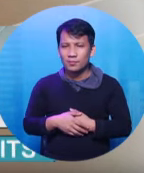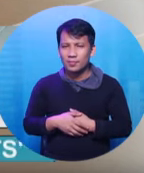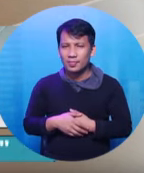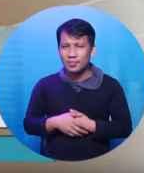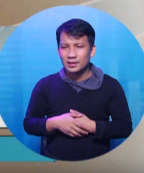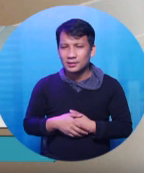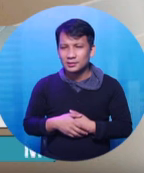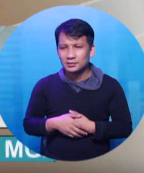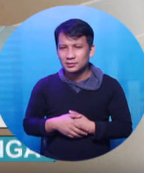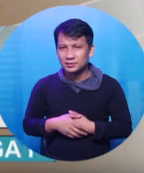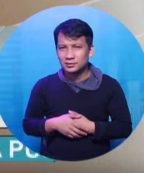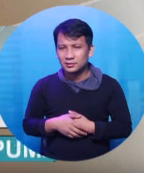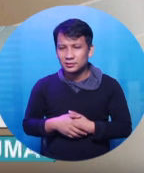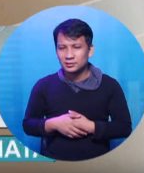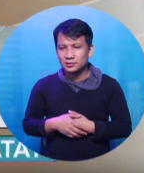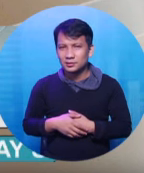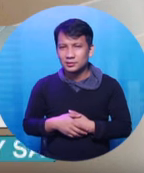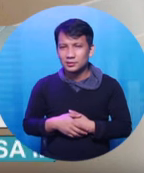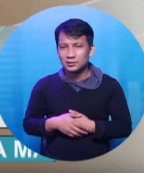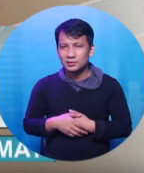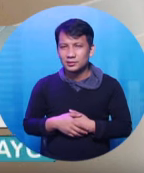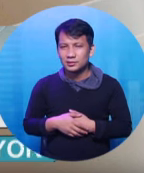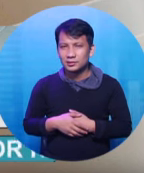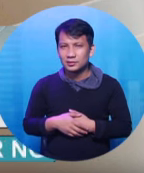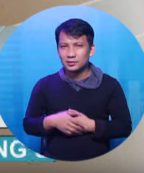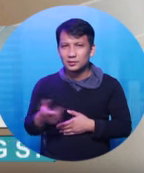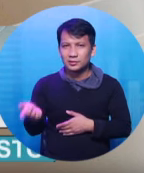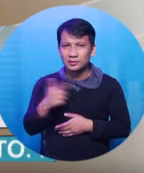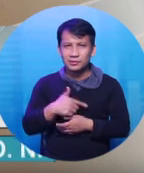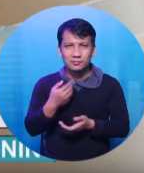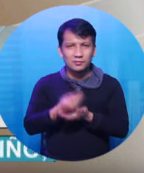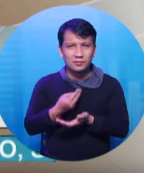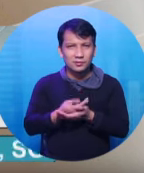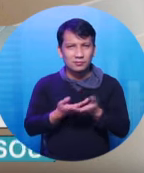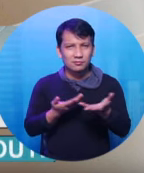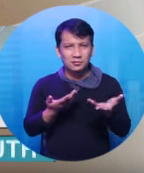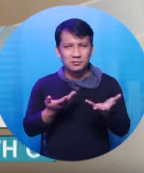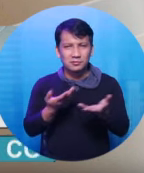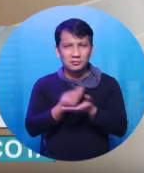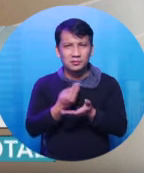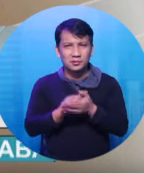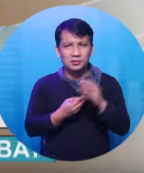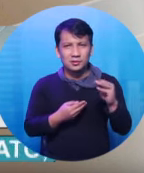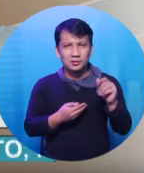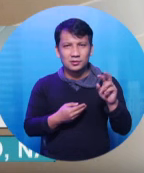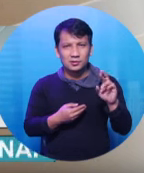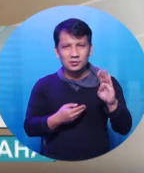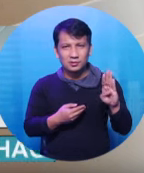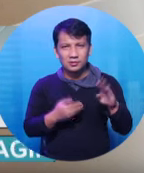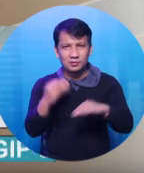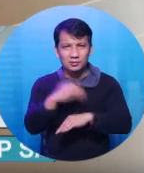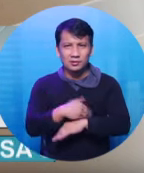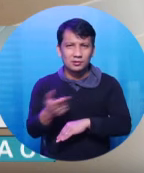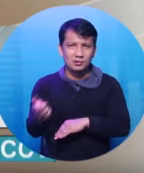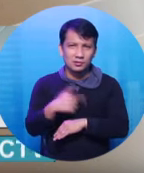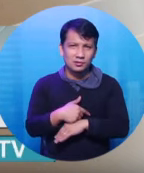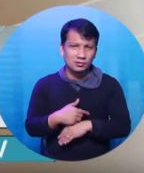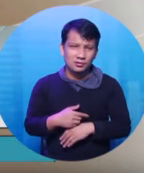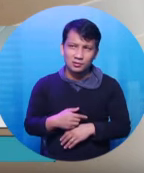yung card na para makakubra sa, ng pera sa ano, sa Metrobank. Ano ba yan,